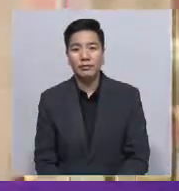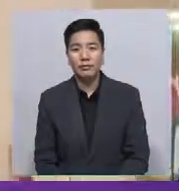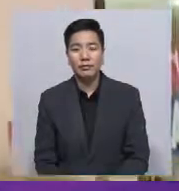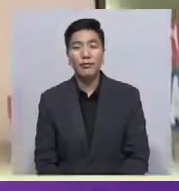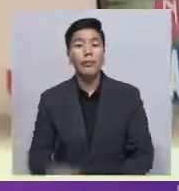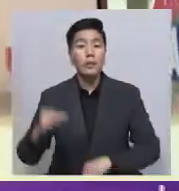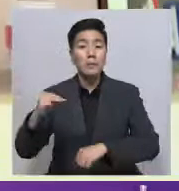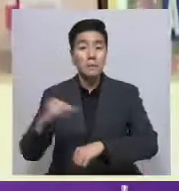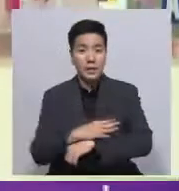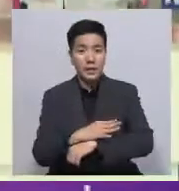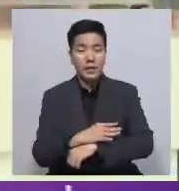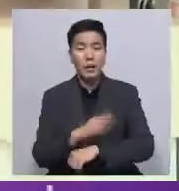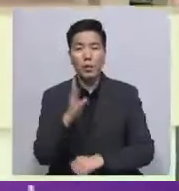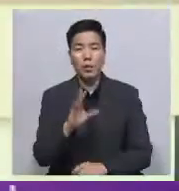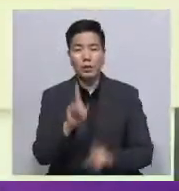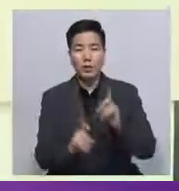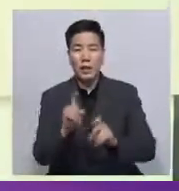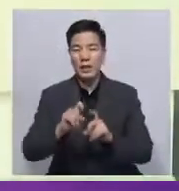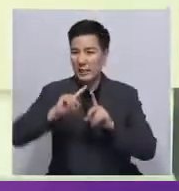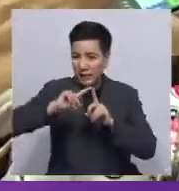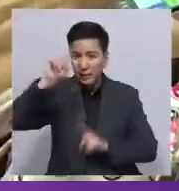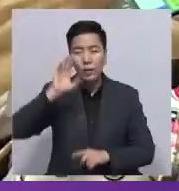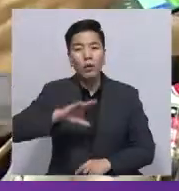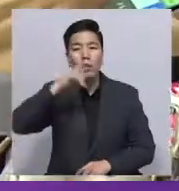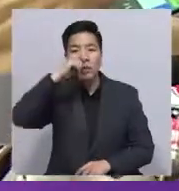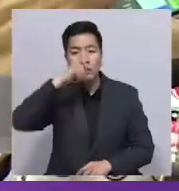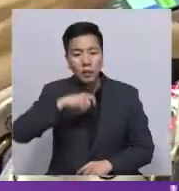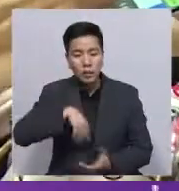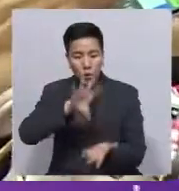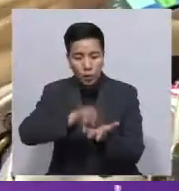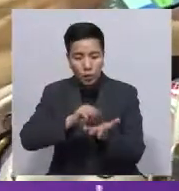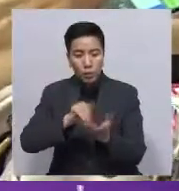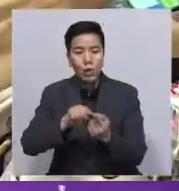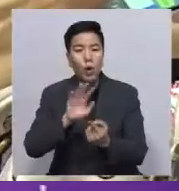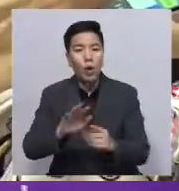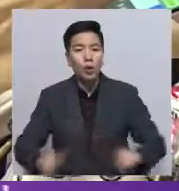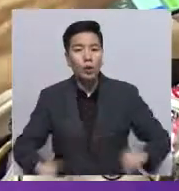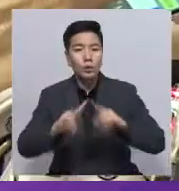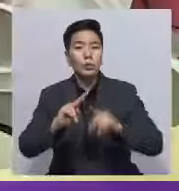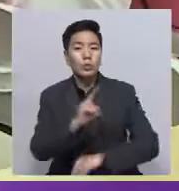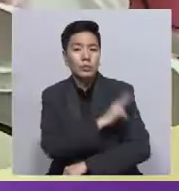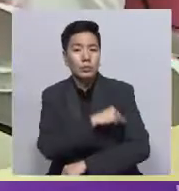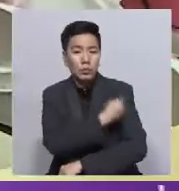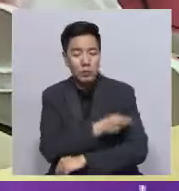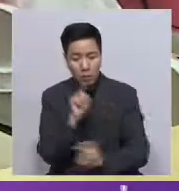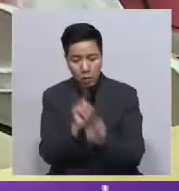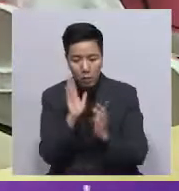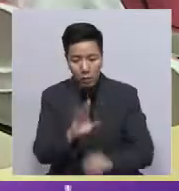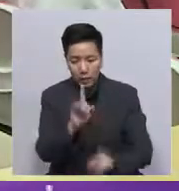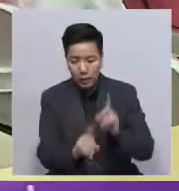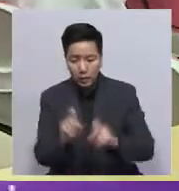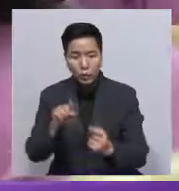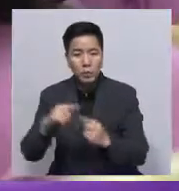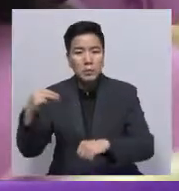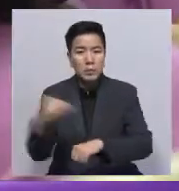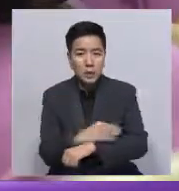โรคมะเร็งเป็นสาเหตุการเสียชีวิตสูงเป็นอันดับหนึ่งของคนไทยจากข้อมูลล่าสุดของกระทรวงสาธารณสุขพบว่าคนไทยเสียชีวิตด้วยโ